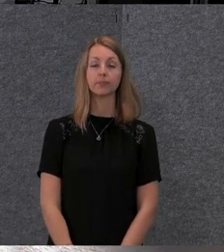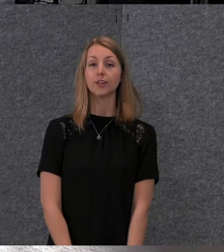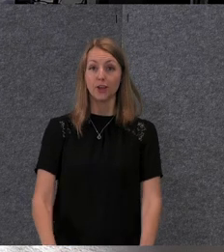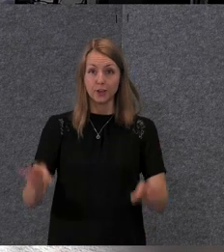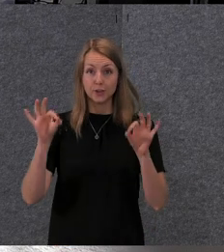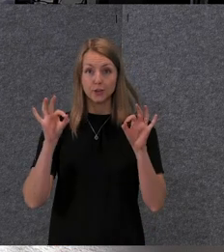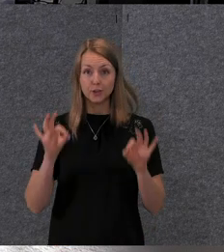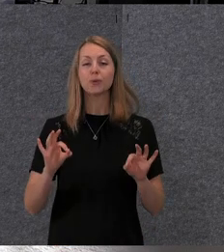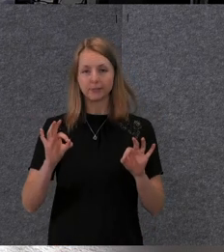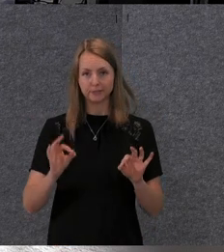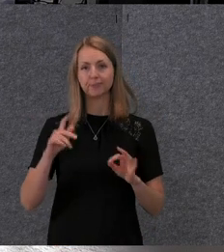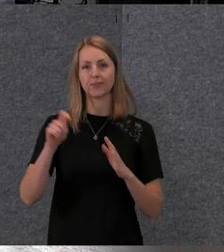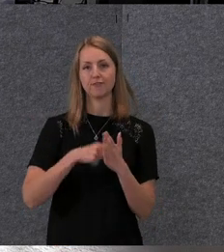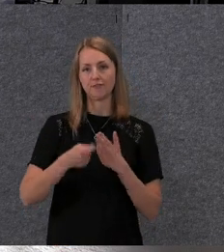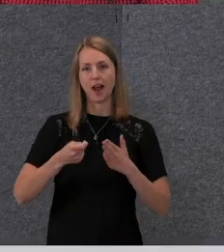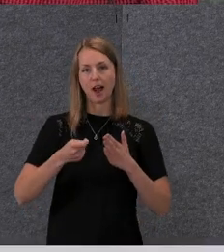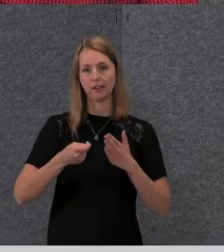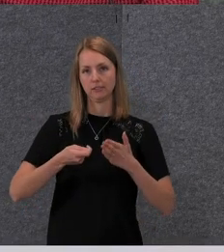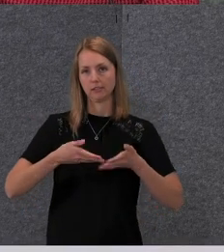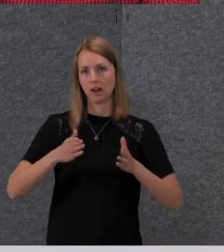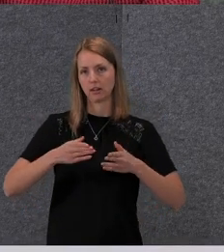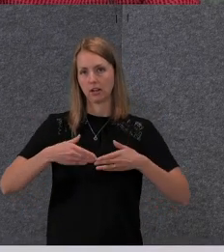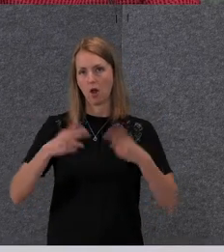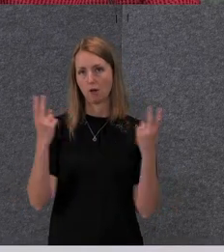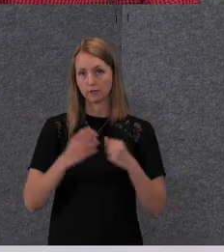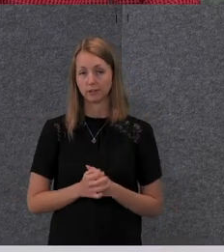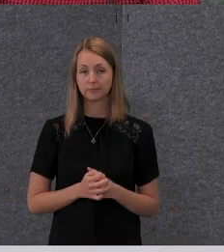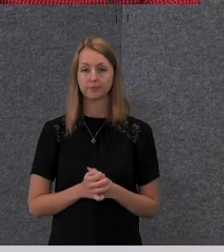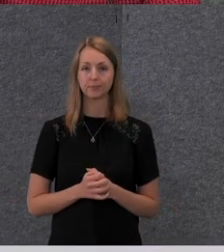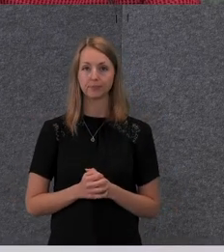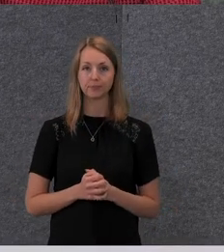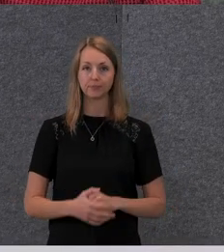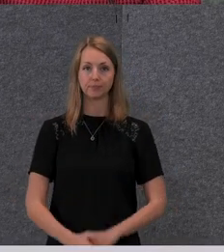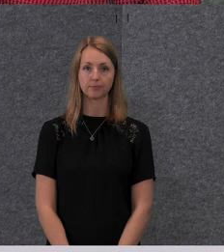Prima, damit eröffne ich jetzt die Abstimmung um Platz 18.